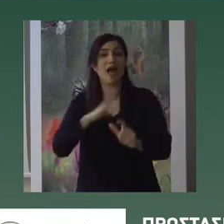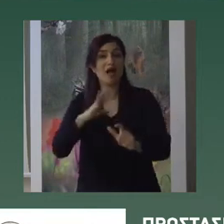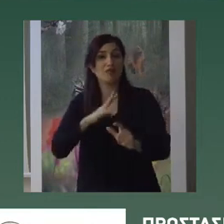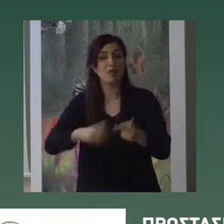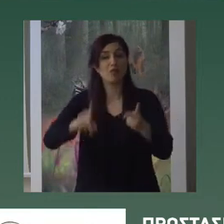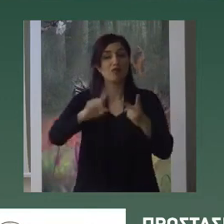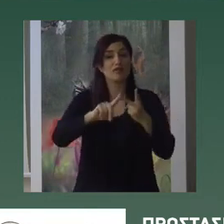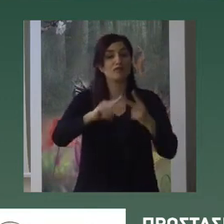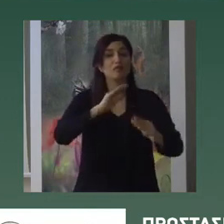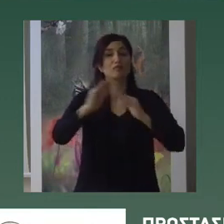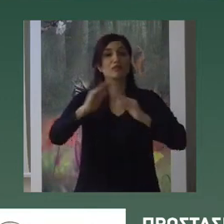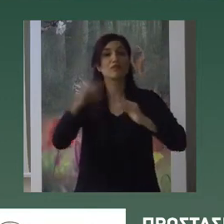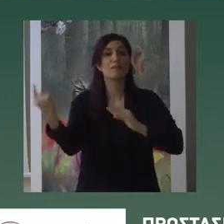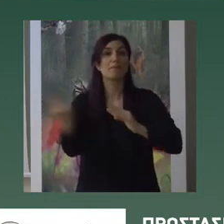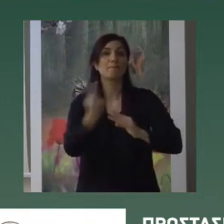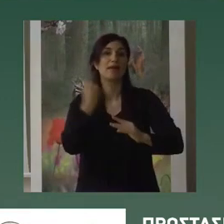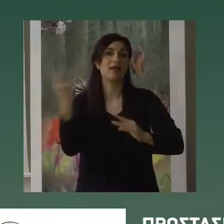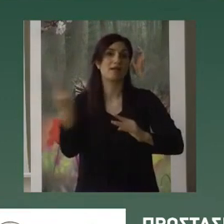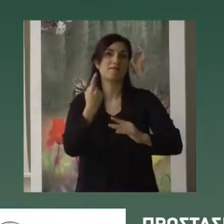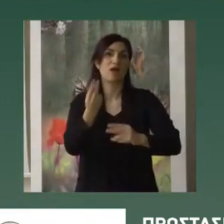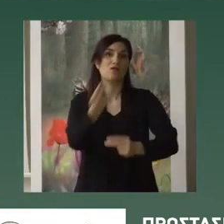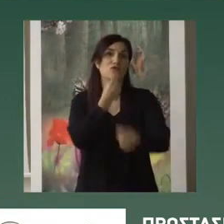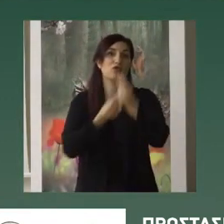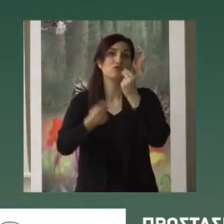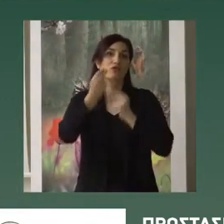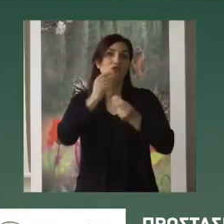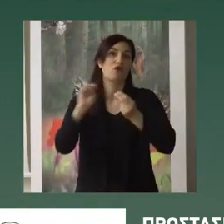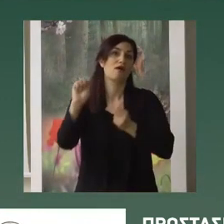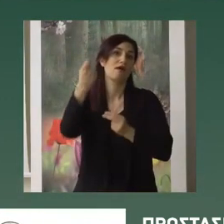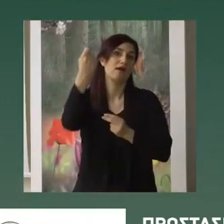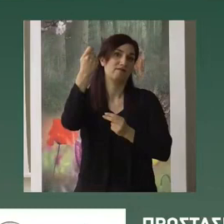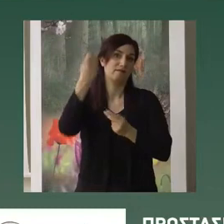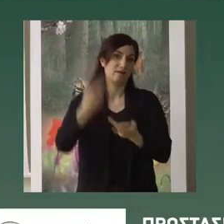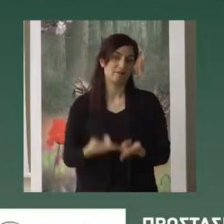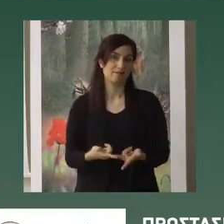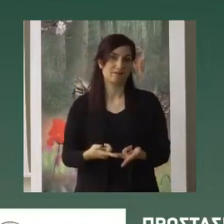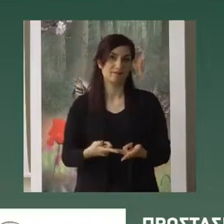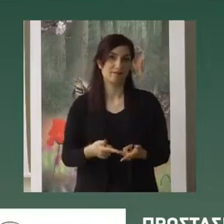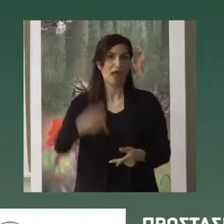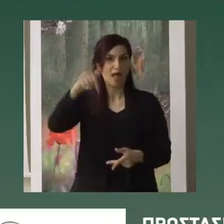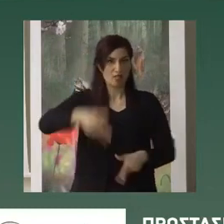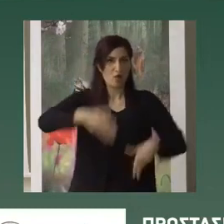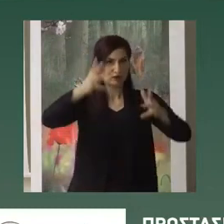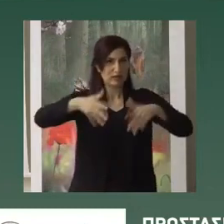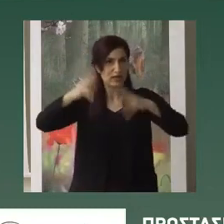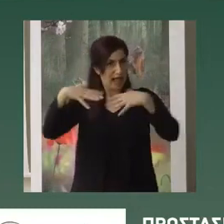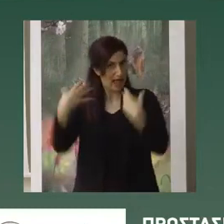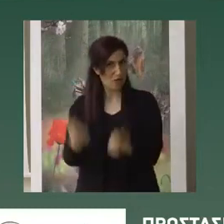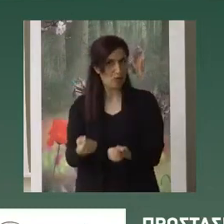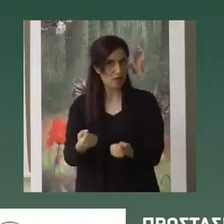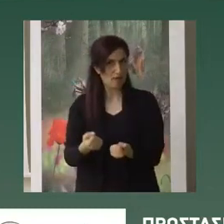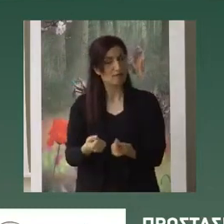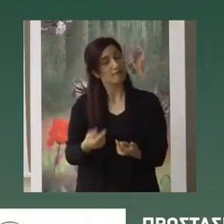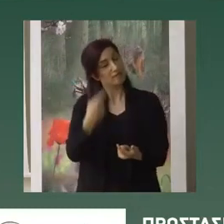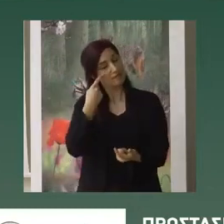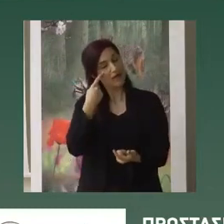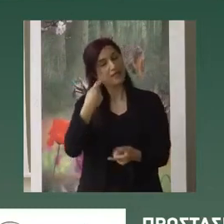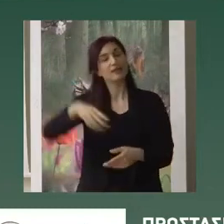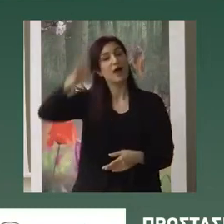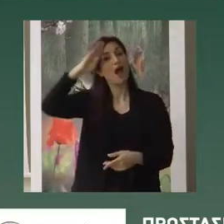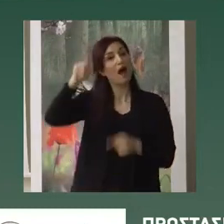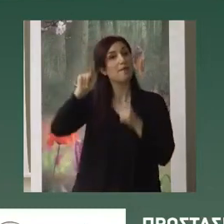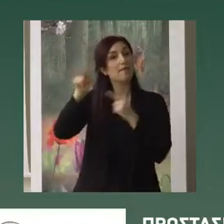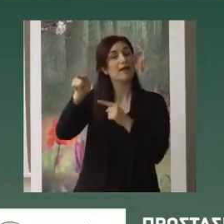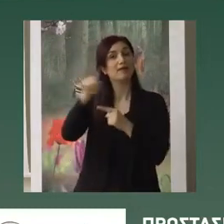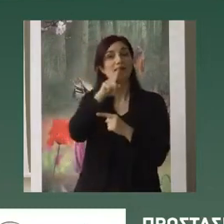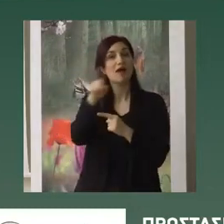τα προβλήματα που συναρτώνται με την κατανάλωση ενέργειας. Υπάρχουν τέτοια κτίρια. Κλασικό παράδειγμα το κτίριο General Electric στις ΗΠΑ.